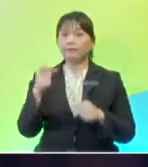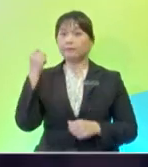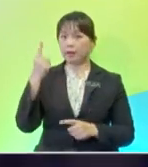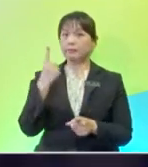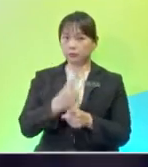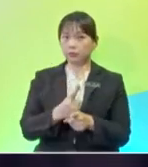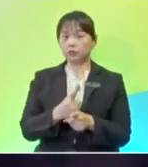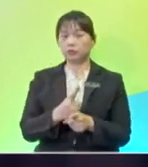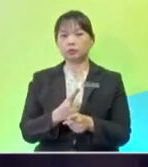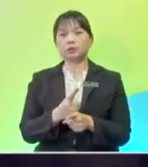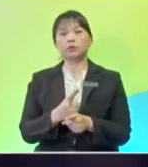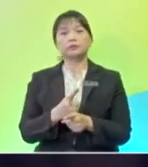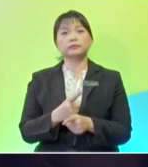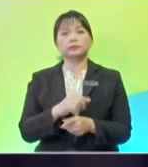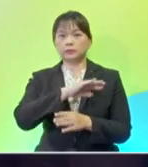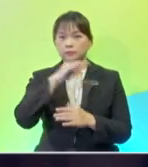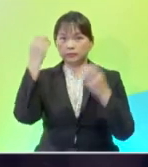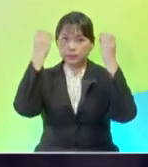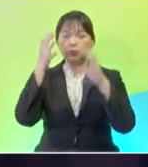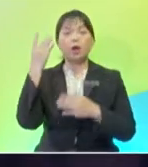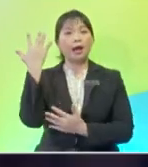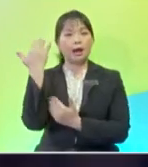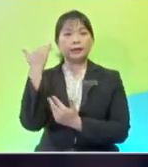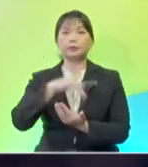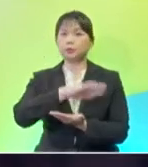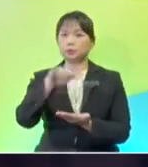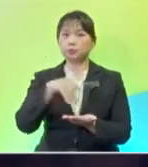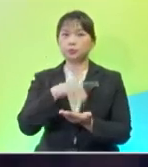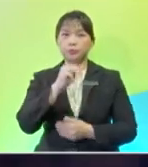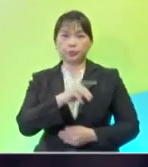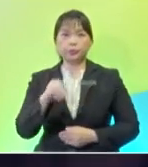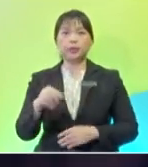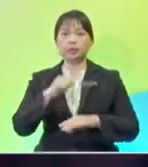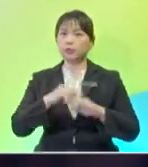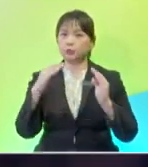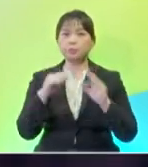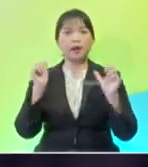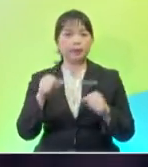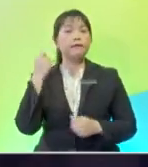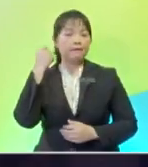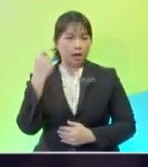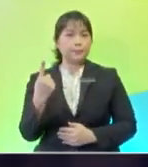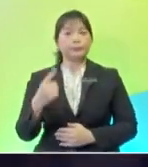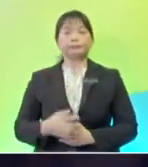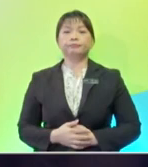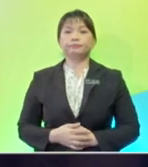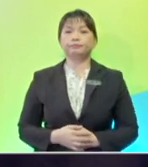semua boleh paham ya berpandukan gambar besiri Oke